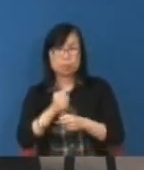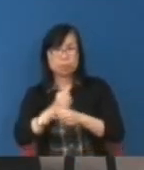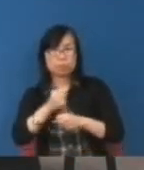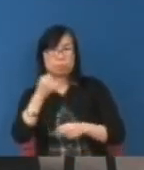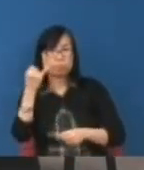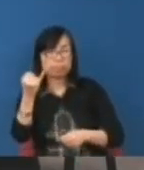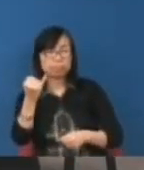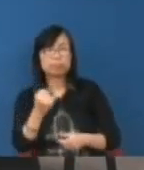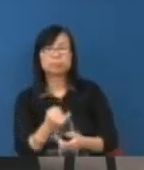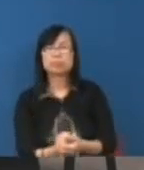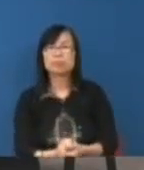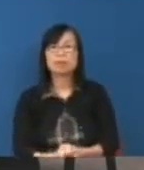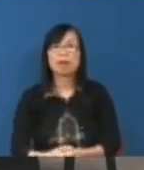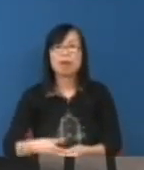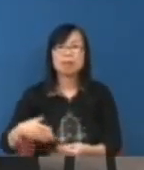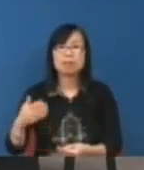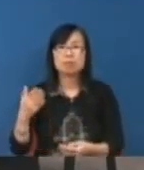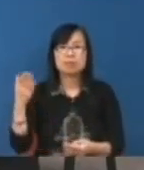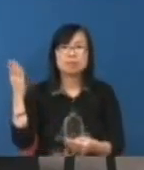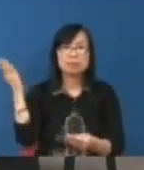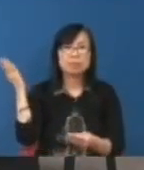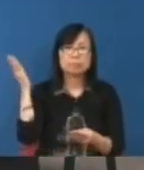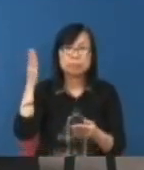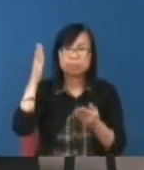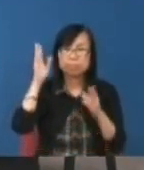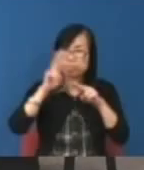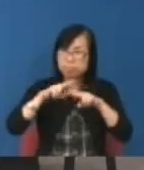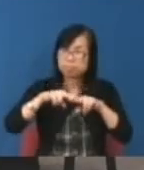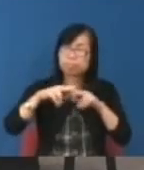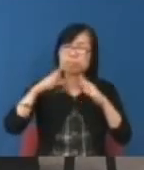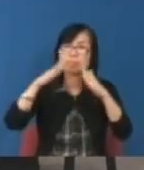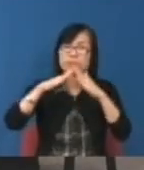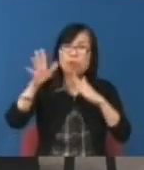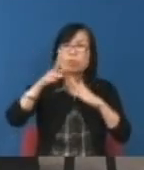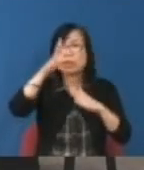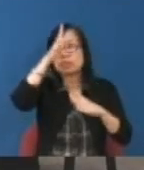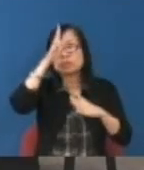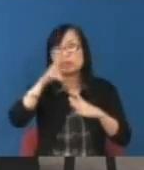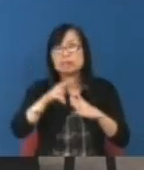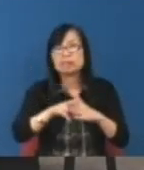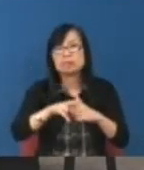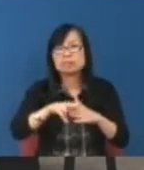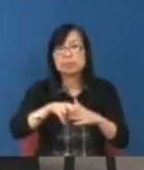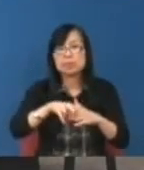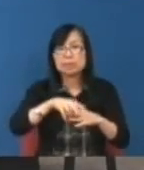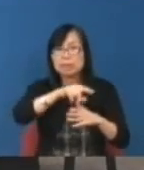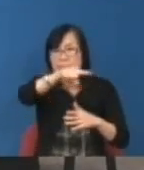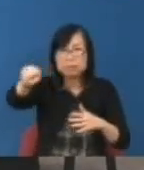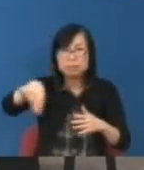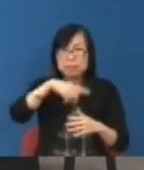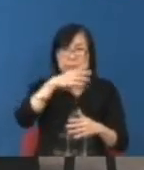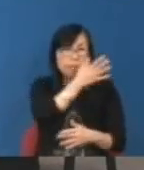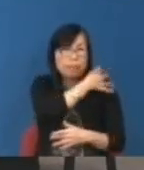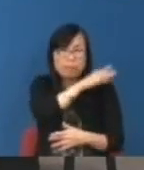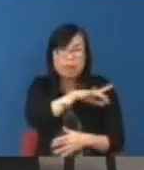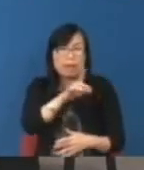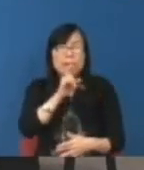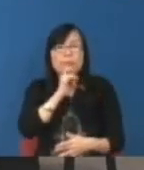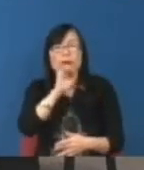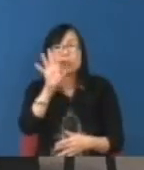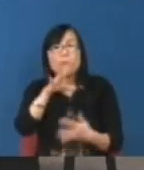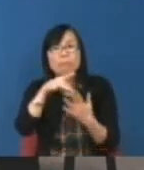嘢，殺咗局啦，搞到啲市政冇人理啦，即係冇好似以前咁有一個民選嘅機構，